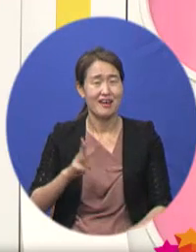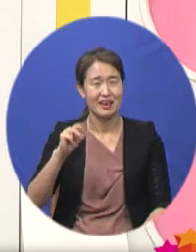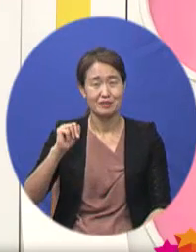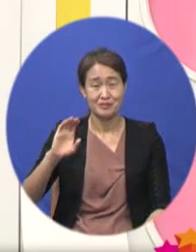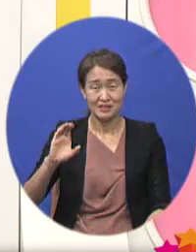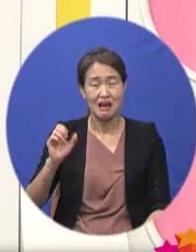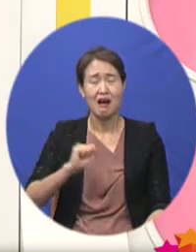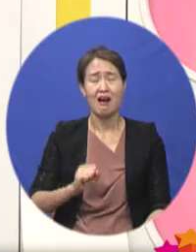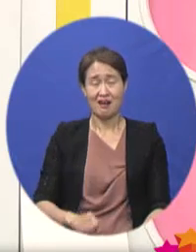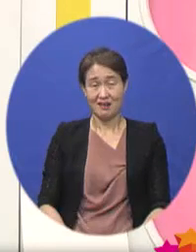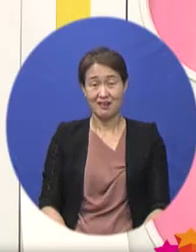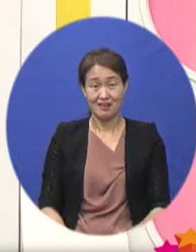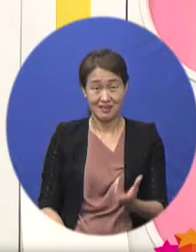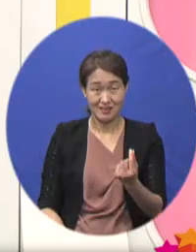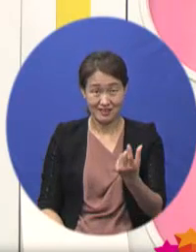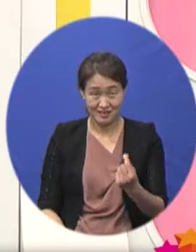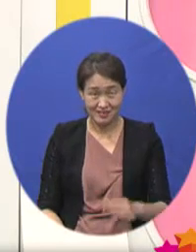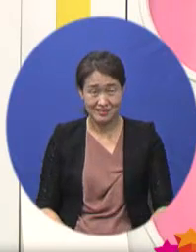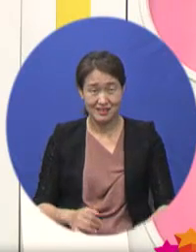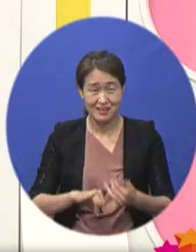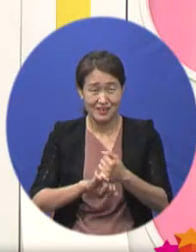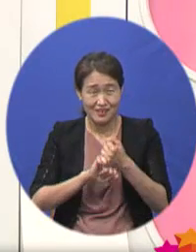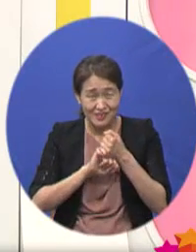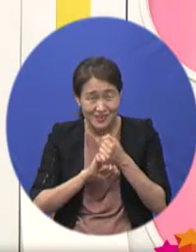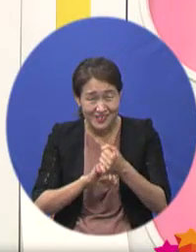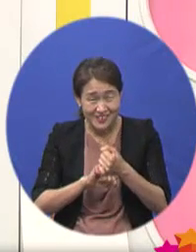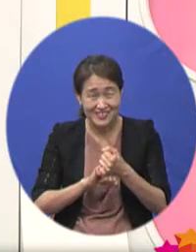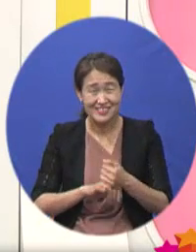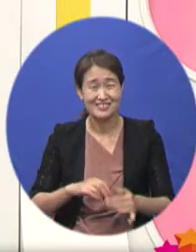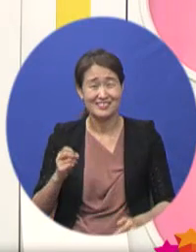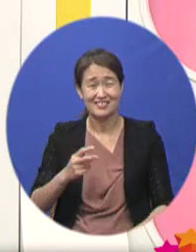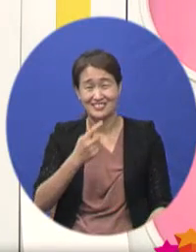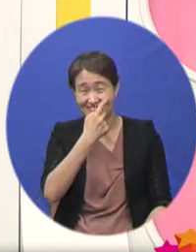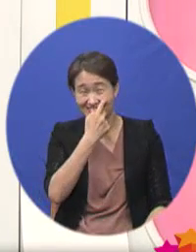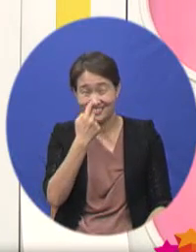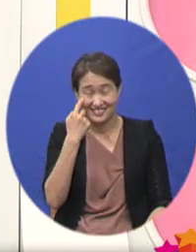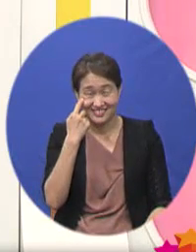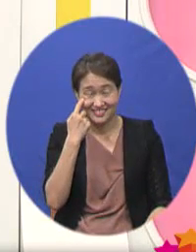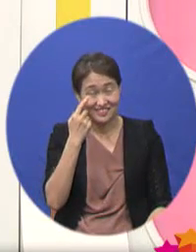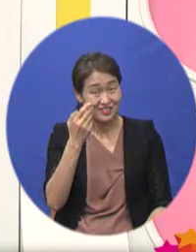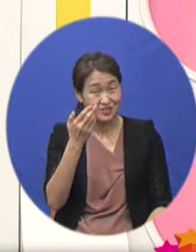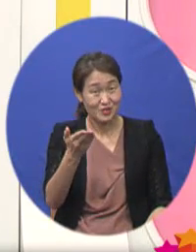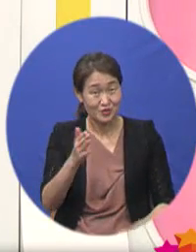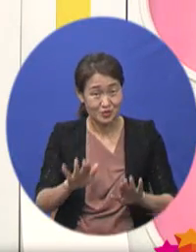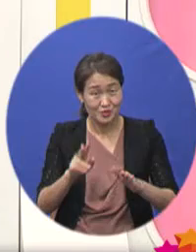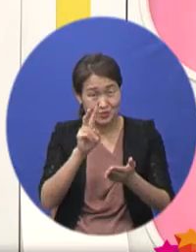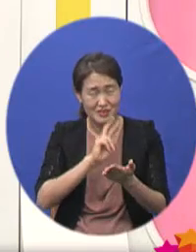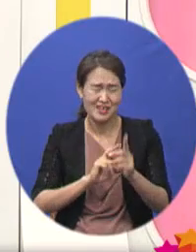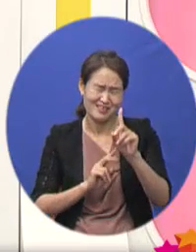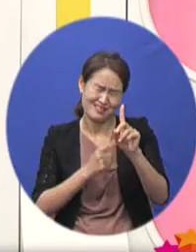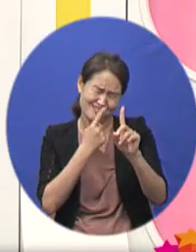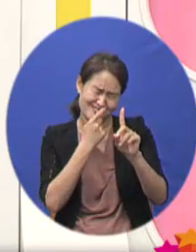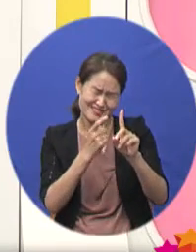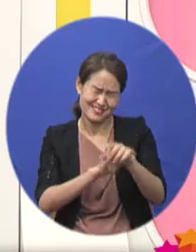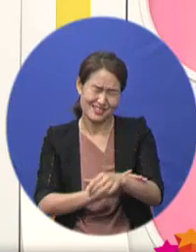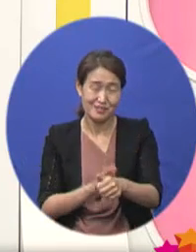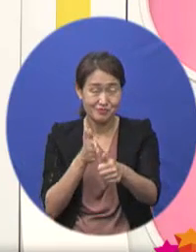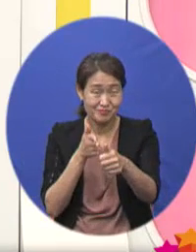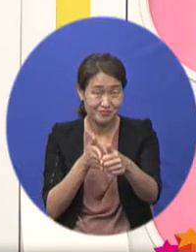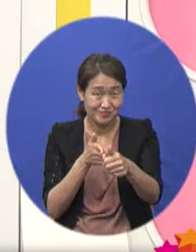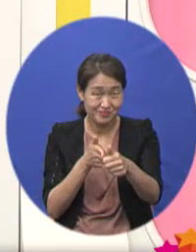사해본 거. 아 그러셨어요. 제가 꼭 챙겨서 다시 한번 확인하겠습니다, 아버님. 네. 예, 오늘 노래는 한번 멋지게